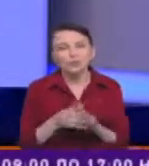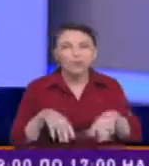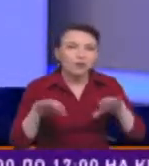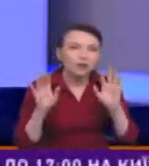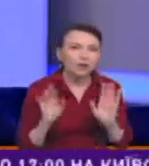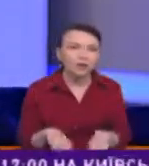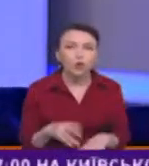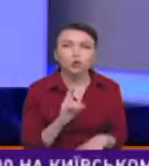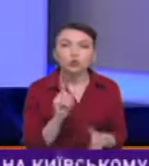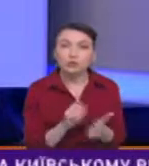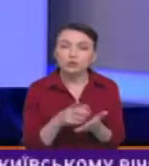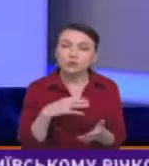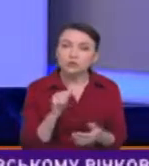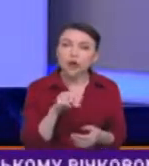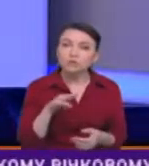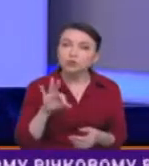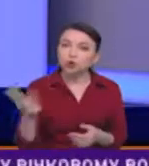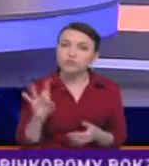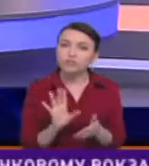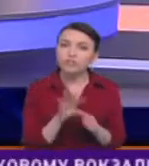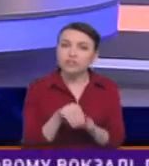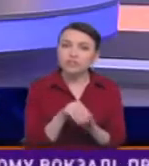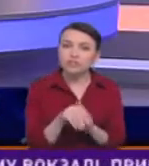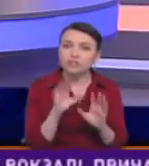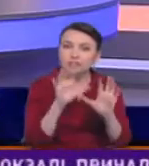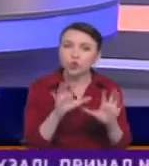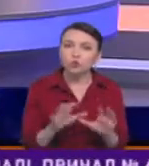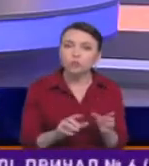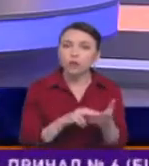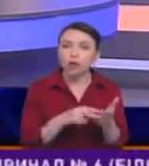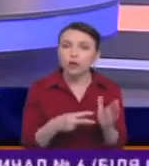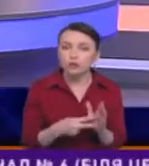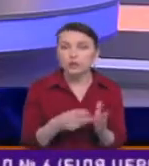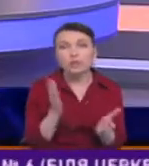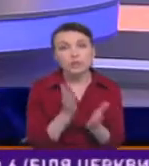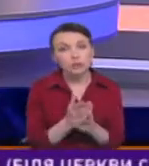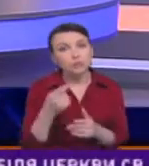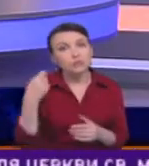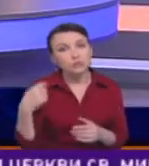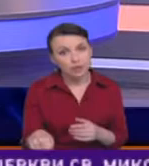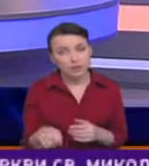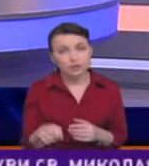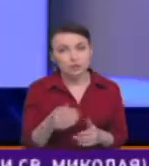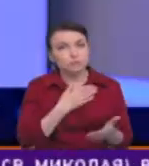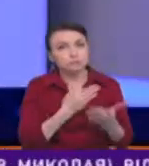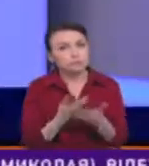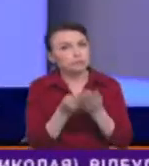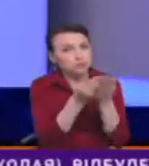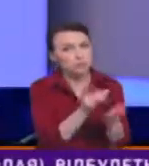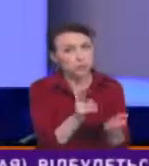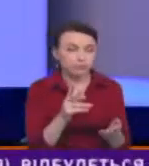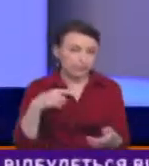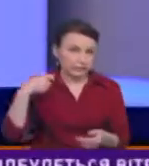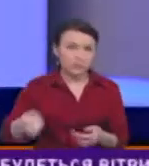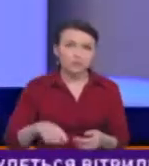бути автором внесення законопроекту. Але формально... Автором внесення законопроекту є президент. Тому тобто з трибуни,